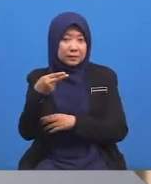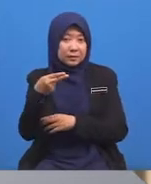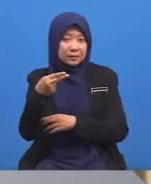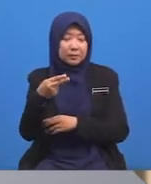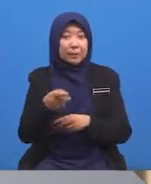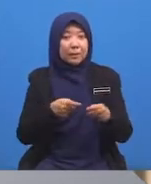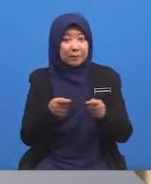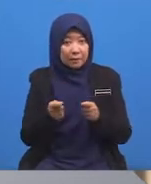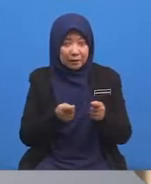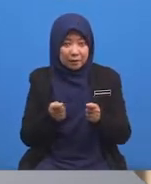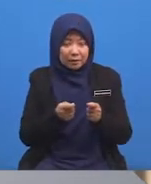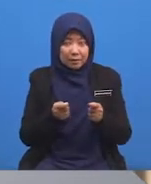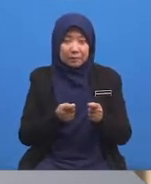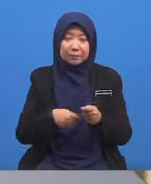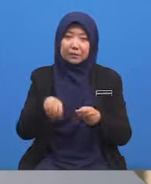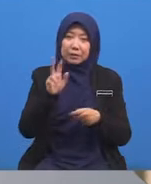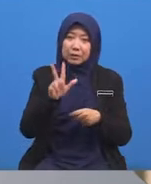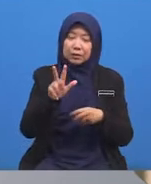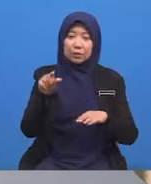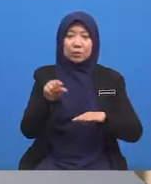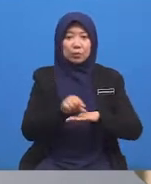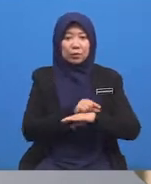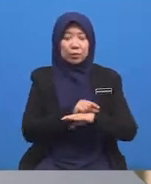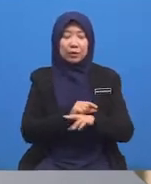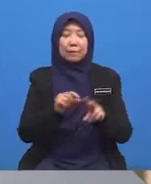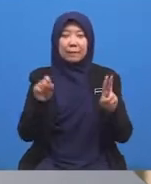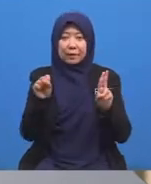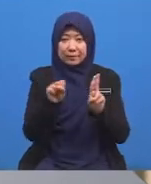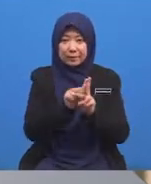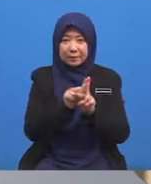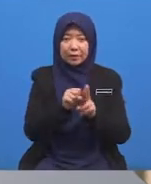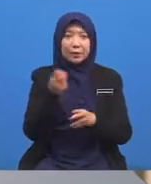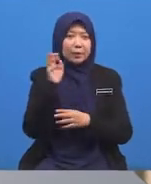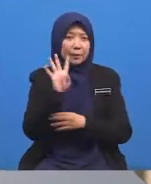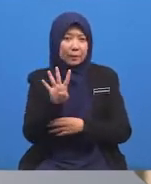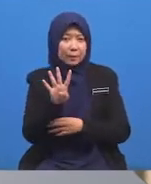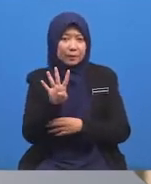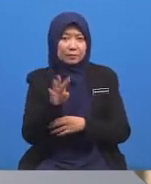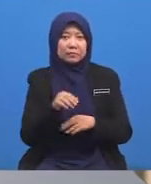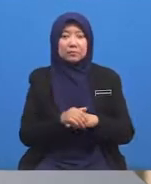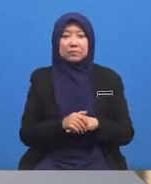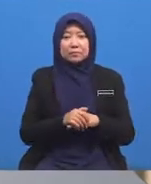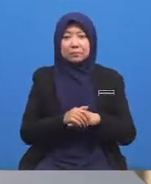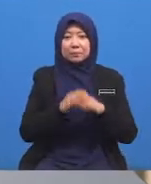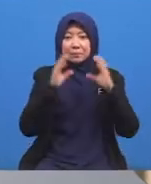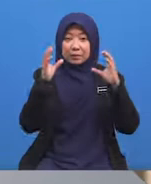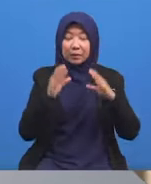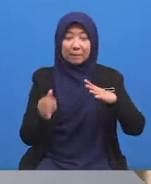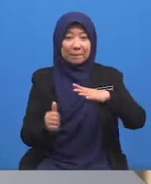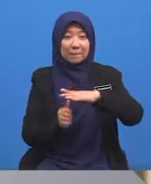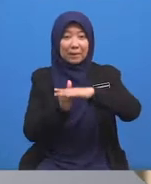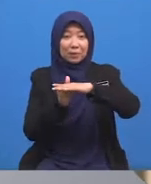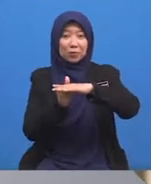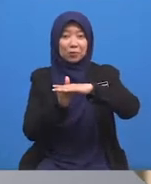menganyak. Ketiga, menggunakan magnet. Dan keempat, kaedah mengapung.